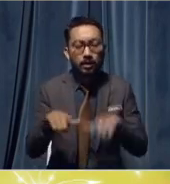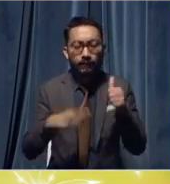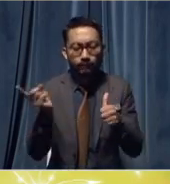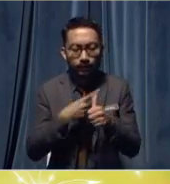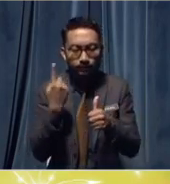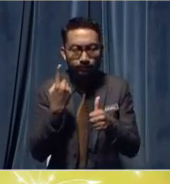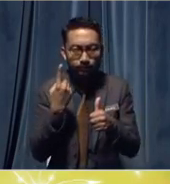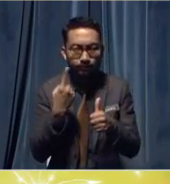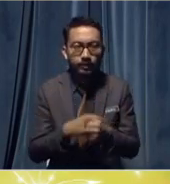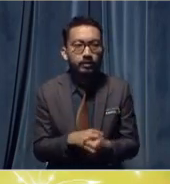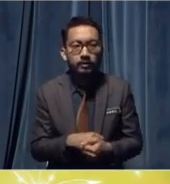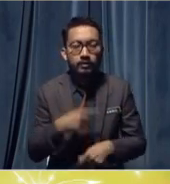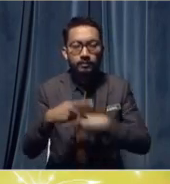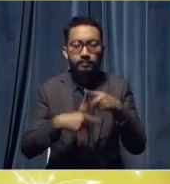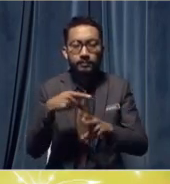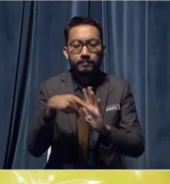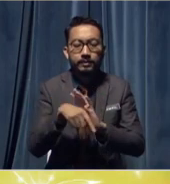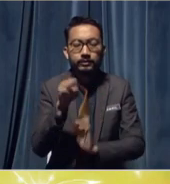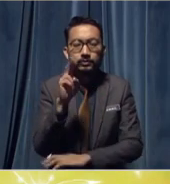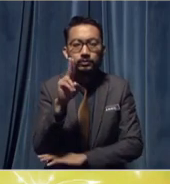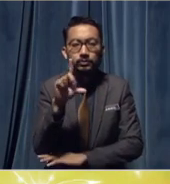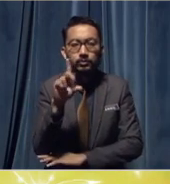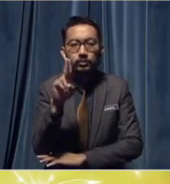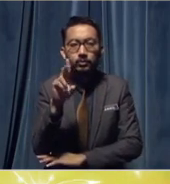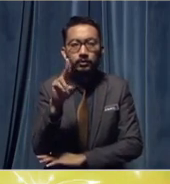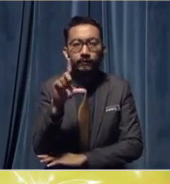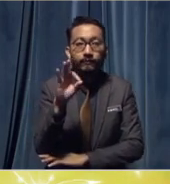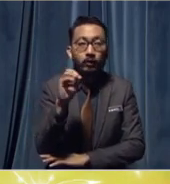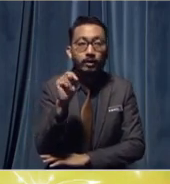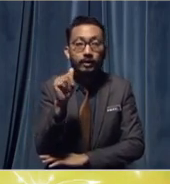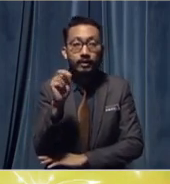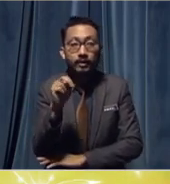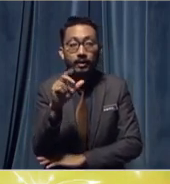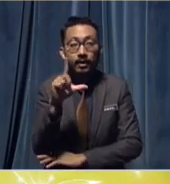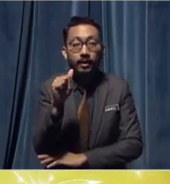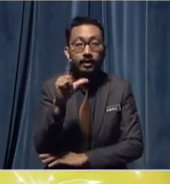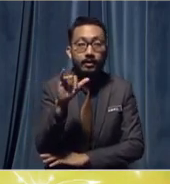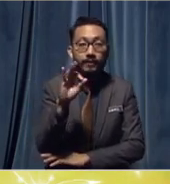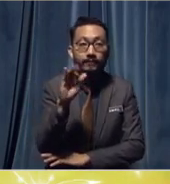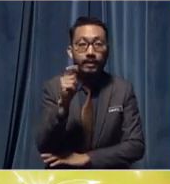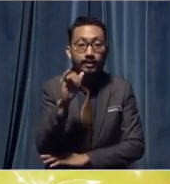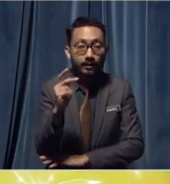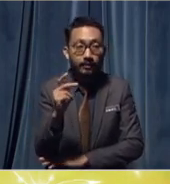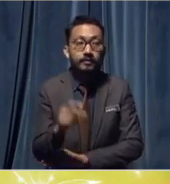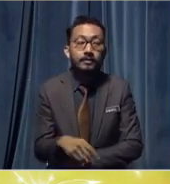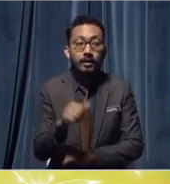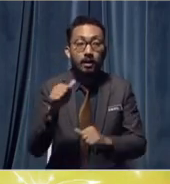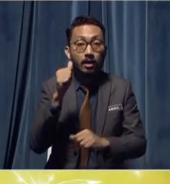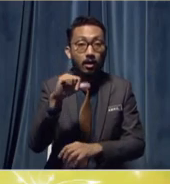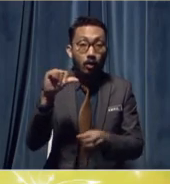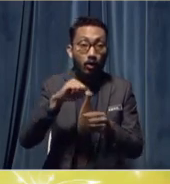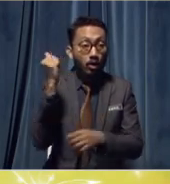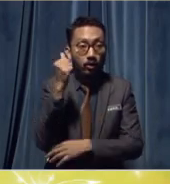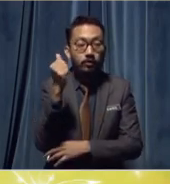Langkah yang pertama, proses pensulfonan alifatik alkohol. Dalam proses